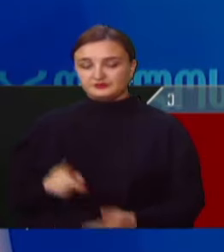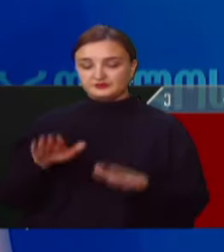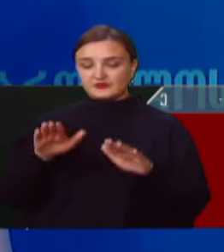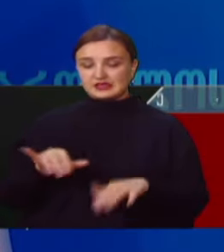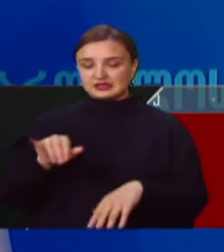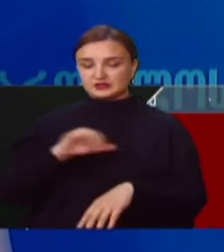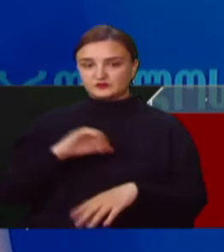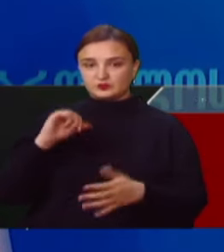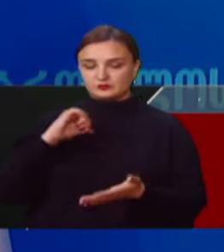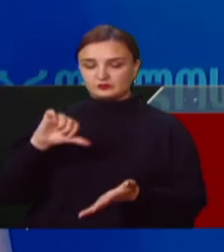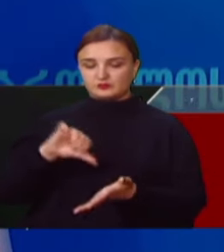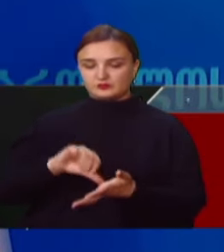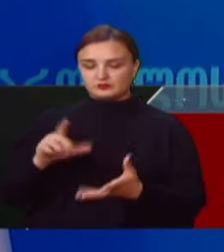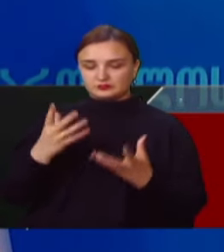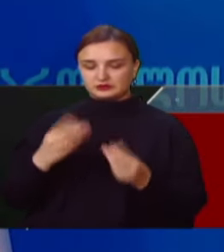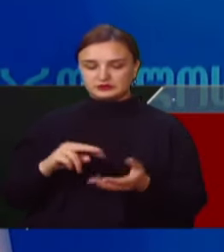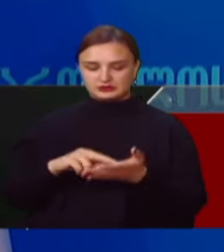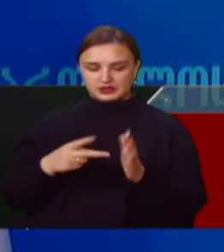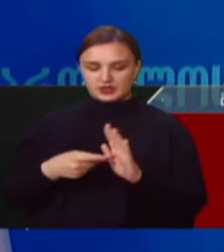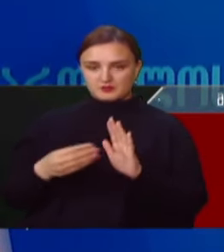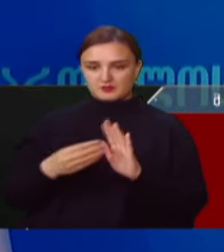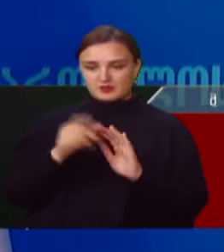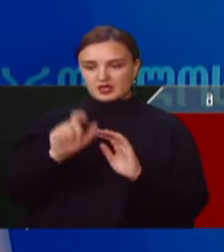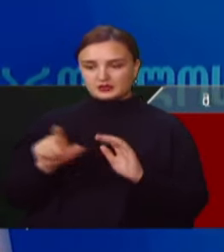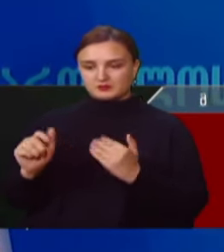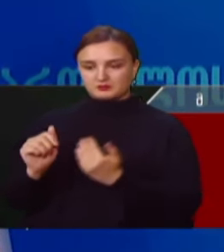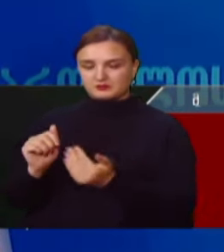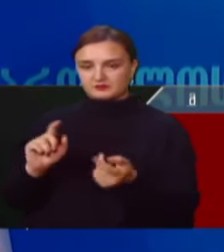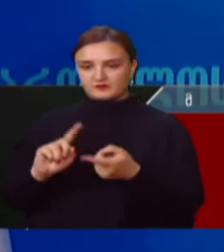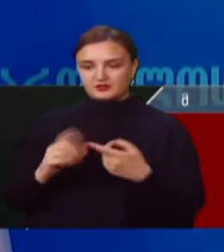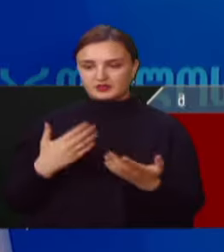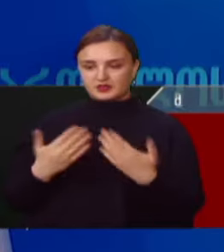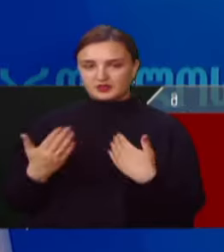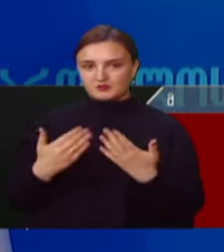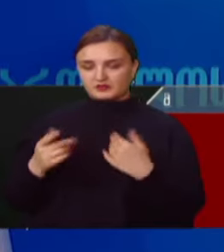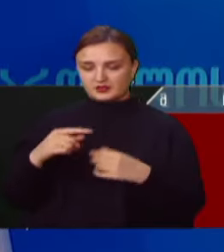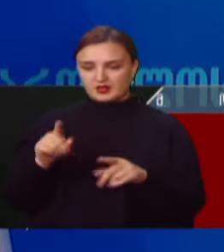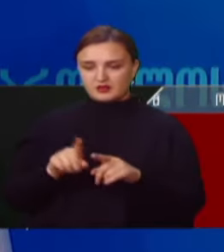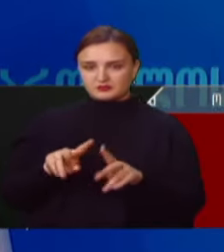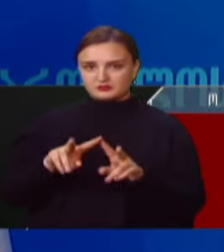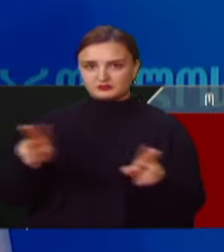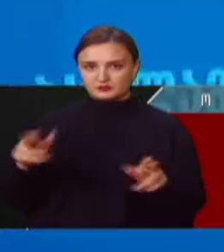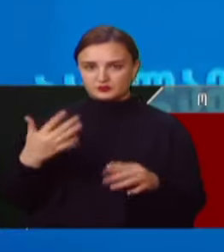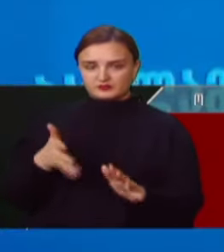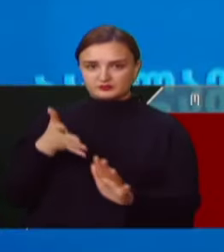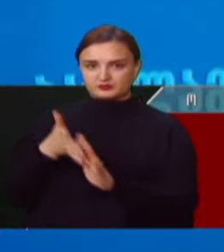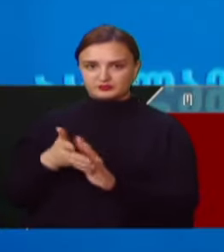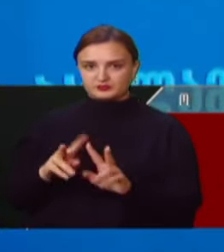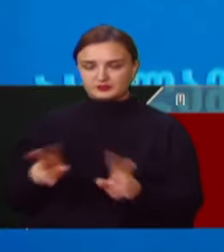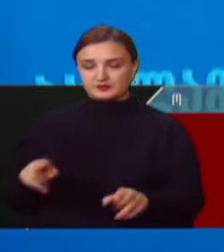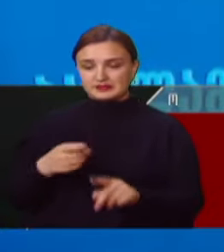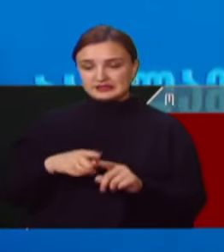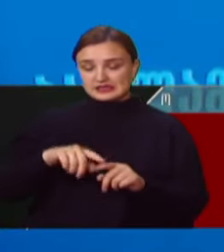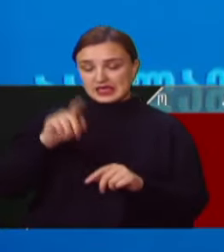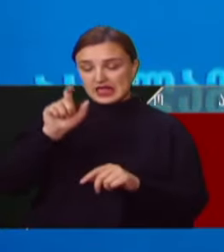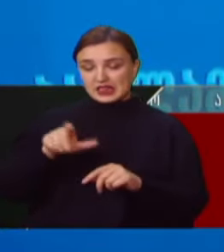ტრიალებს, განსაზღვრავს დღის წესრიგს და ადამიანის მიერ დამოკიდებულებას და ალბათ ხარი-ხართა რო დააბა ან ზნესიცვლის ამ ფერსაო. ეს ხალხი ხელისუფლებაში